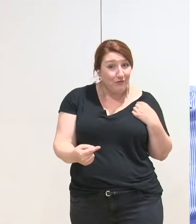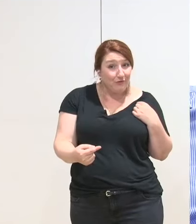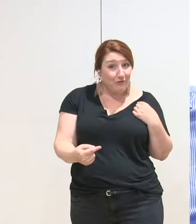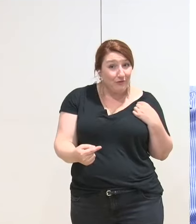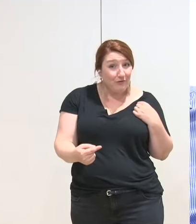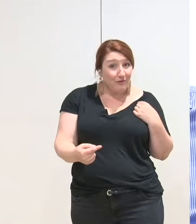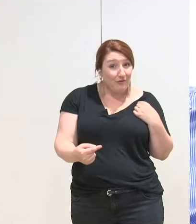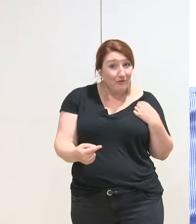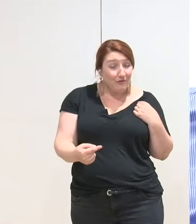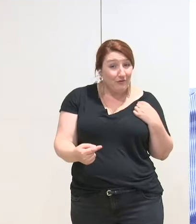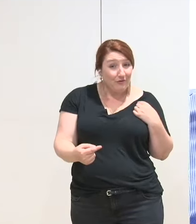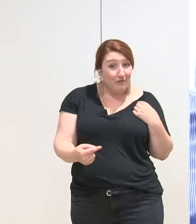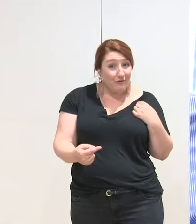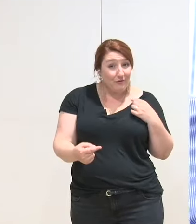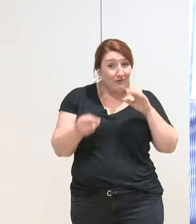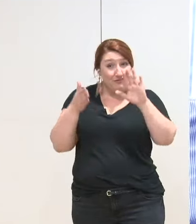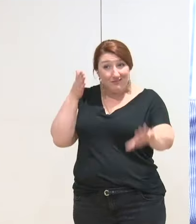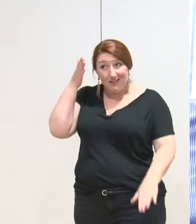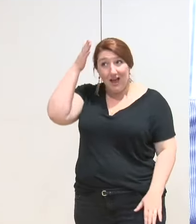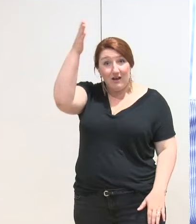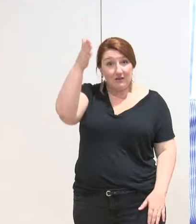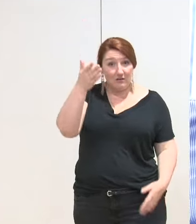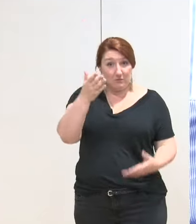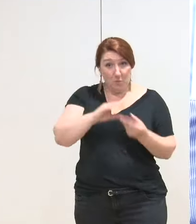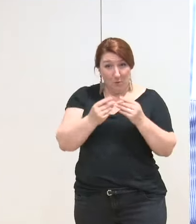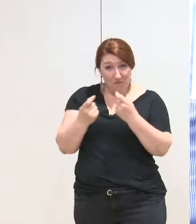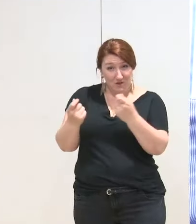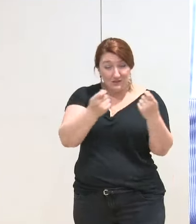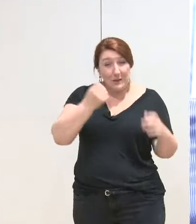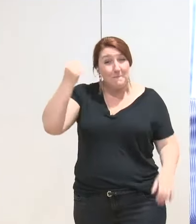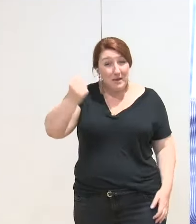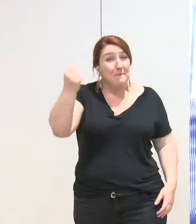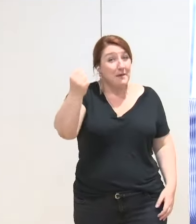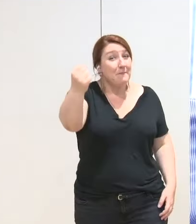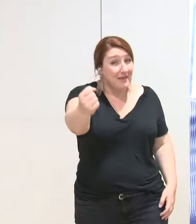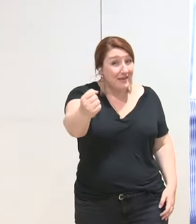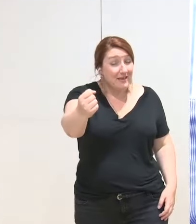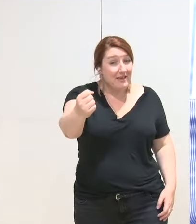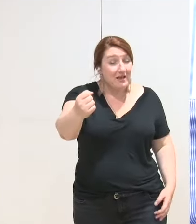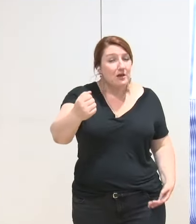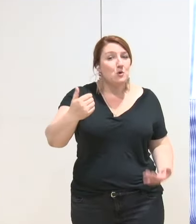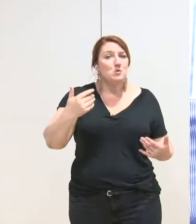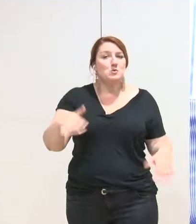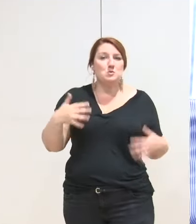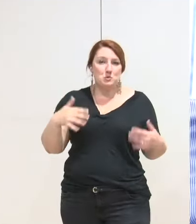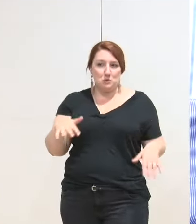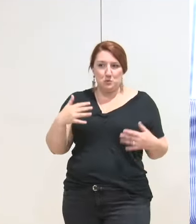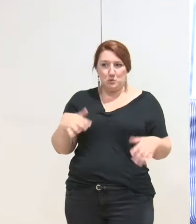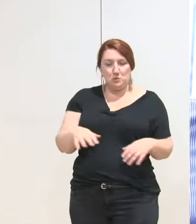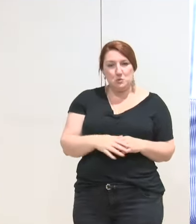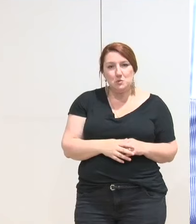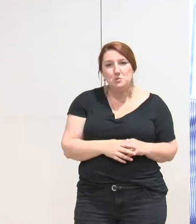nous attend au cours des années à venir cela en dit long sur la soupe à la grimace au